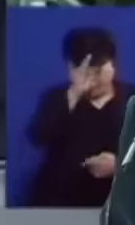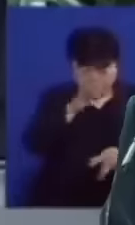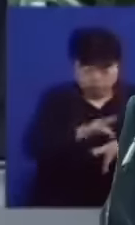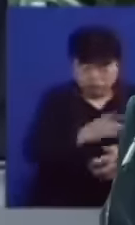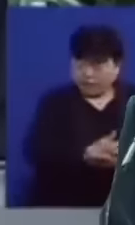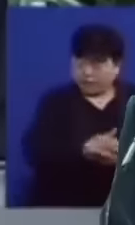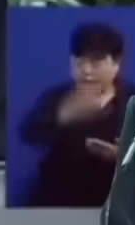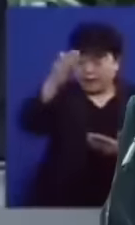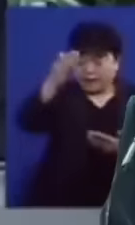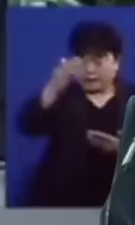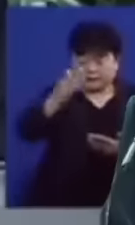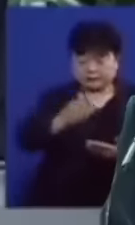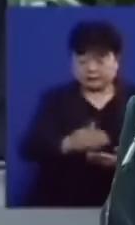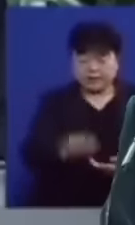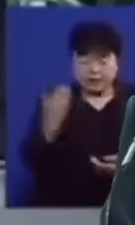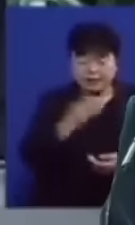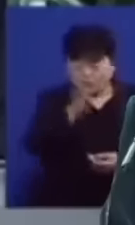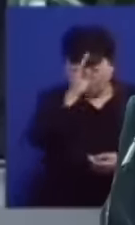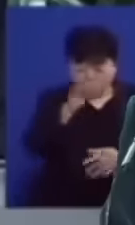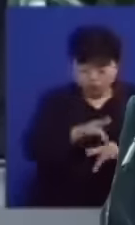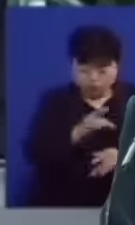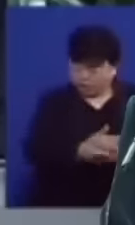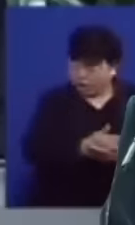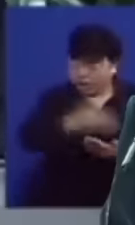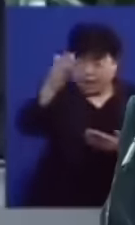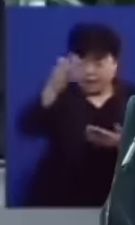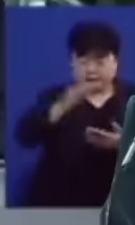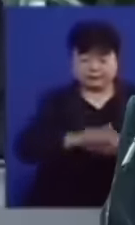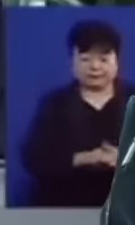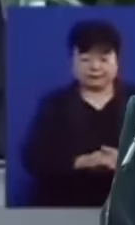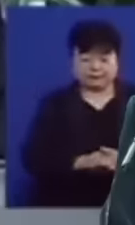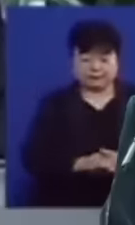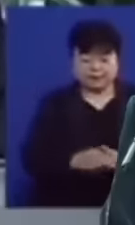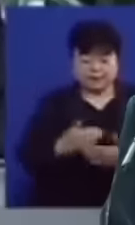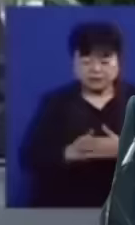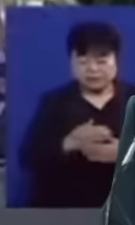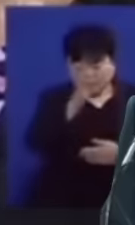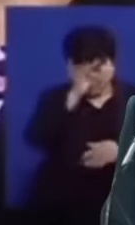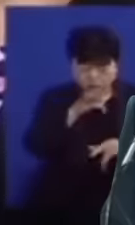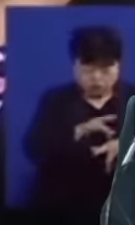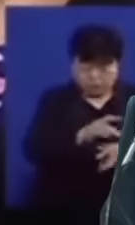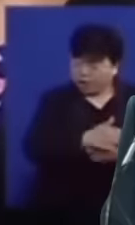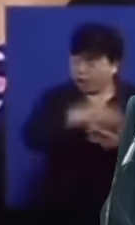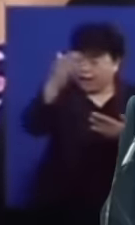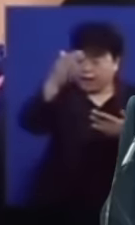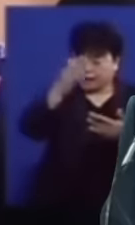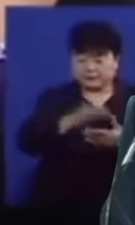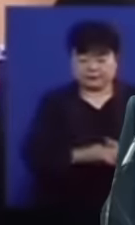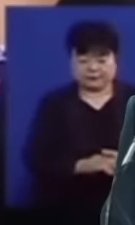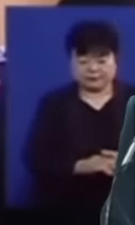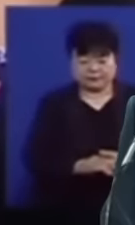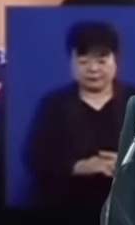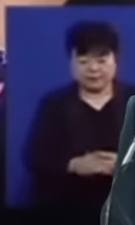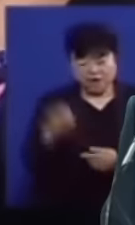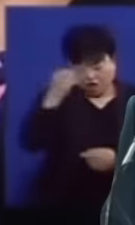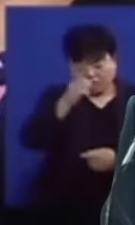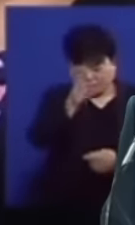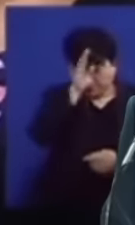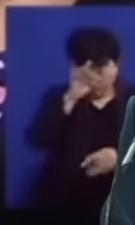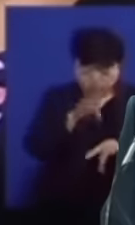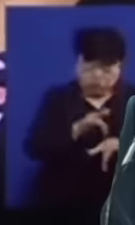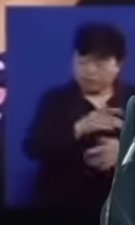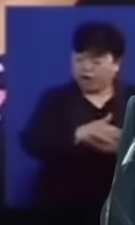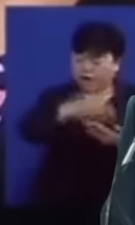물러가라, 이 당뇨병의 귀신아 물러가라, 이 심장병의 귀신아 물러가라, 이 어지럼증의 귀신아